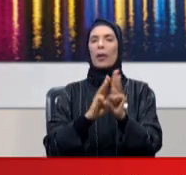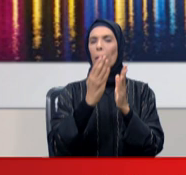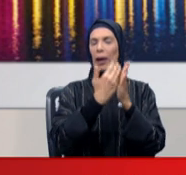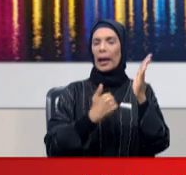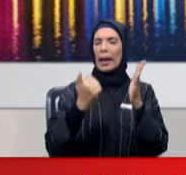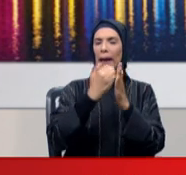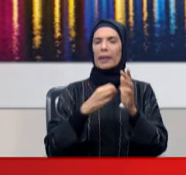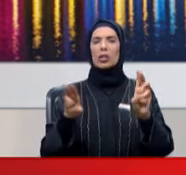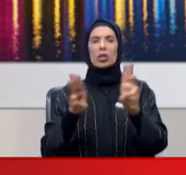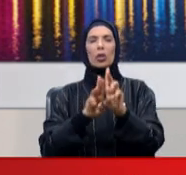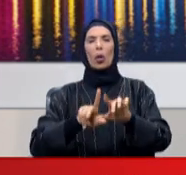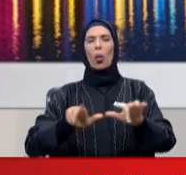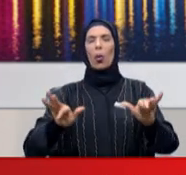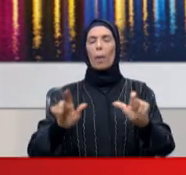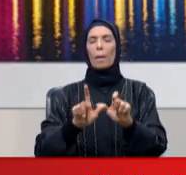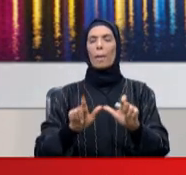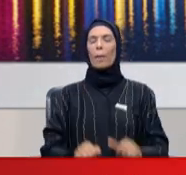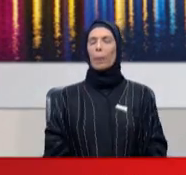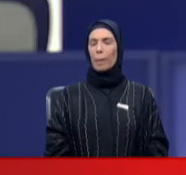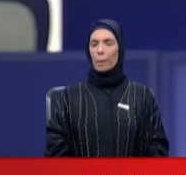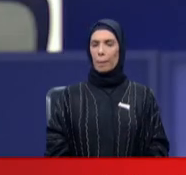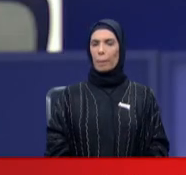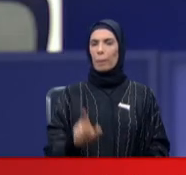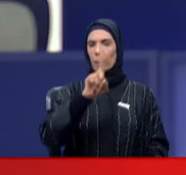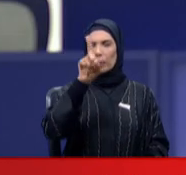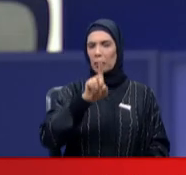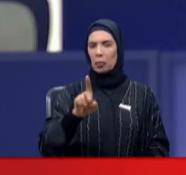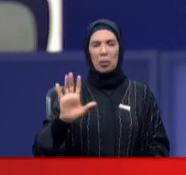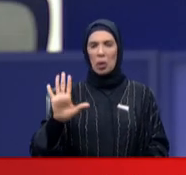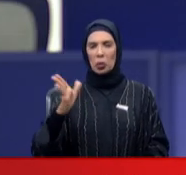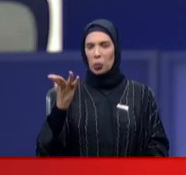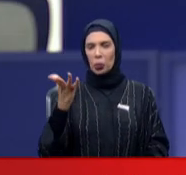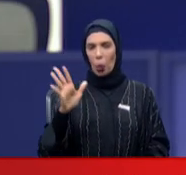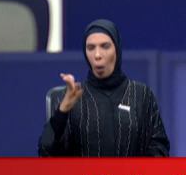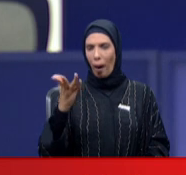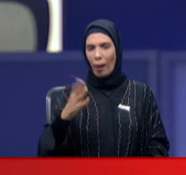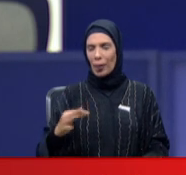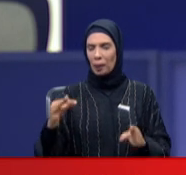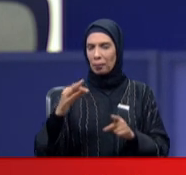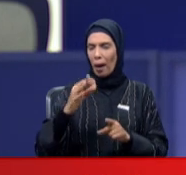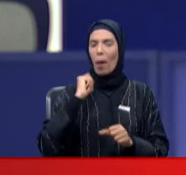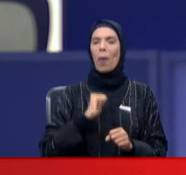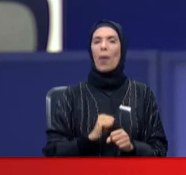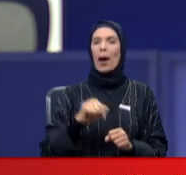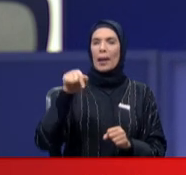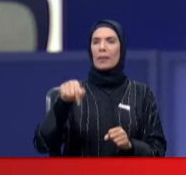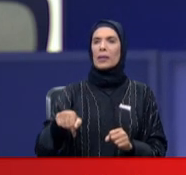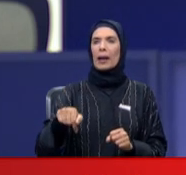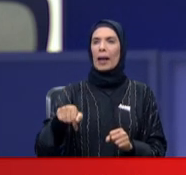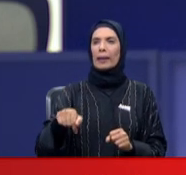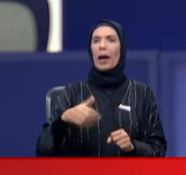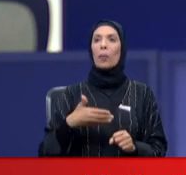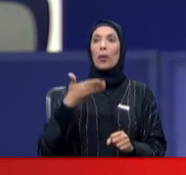الرقمي المتطلبات. نعم. سيدة مرام، ما هي التوقعات التي ترسمونها كوزارة لهذه